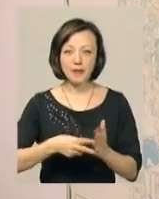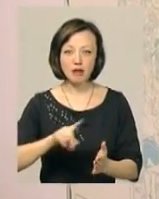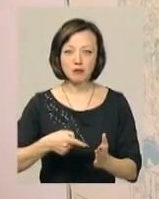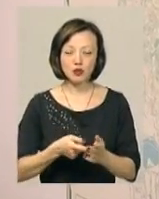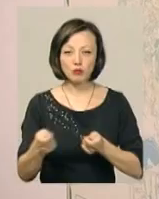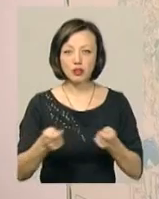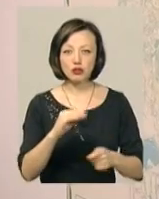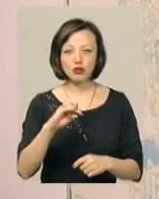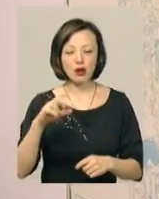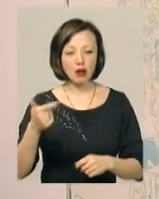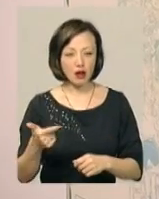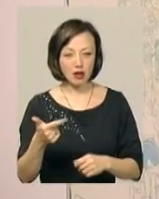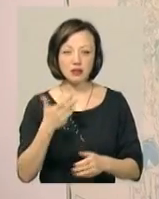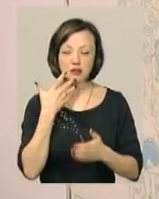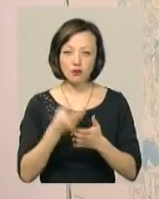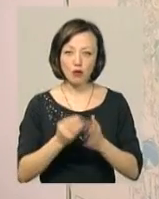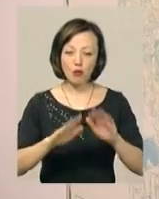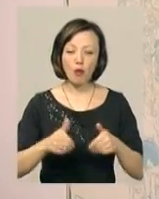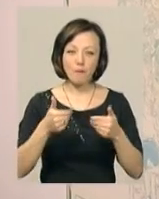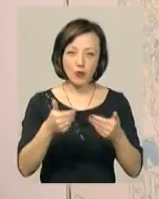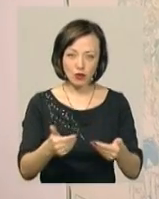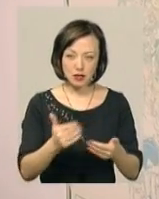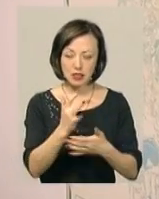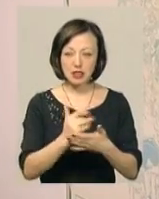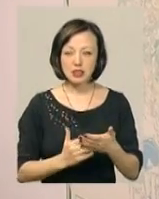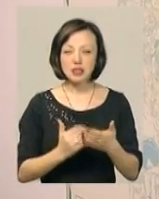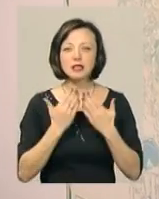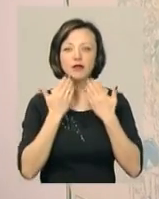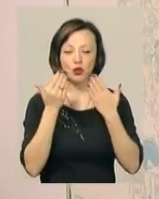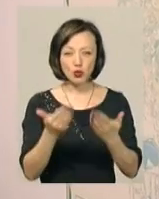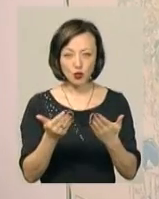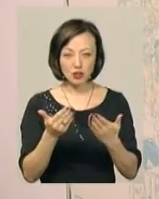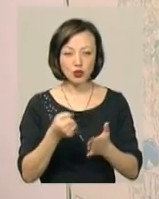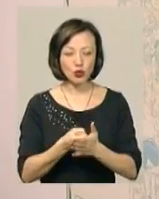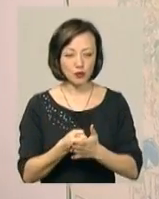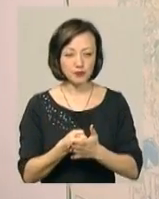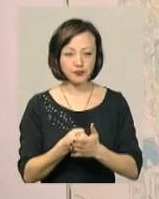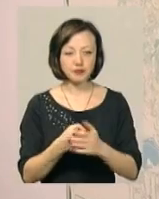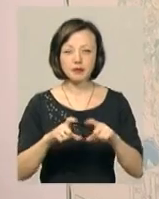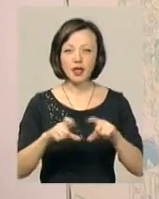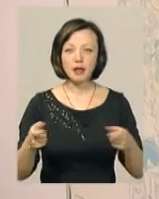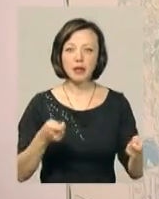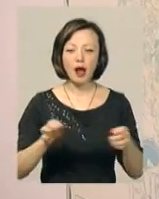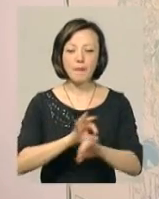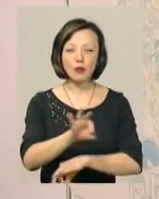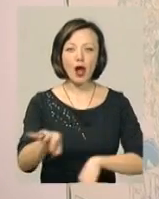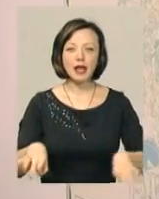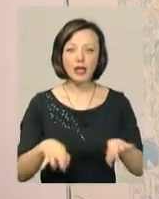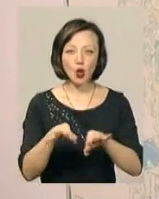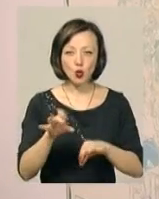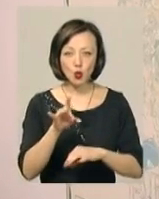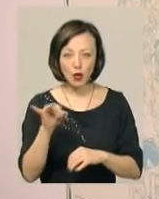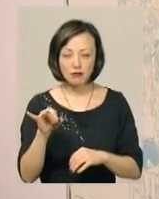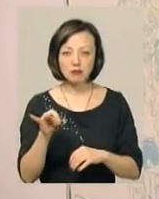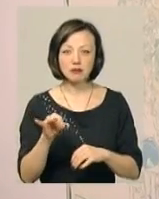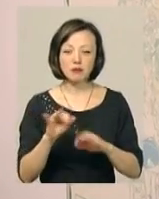управління житлово-комунального господарства своїх пропозицій звернулася до департаменту архітектури